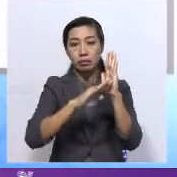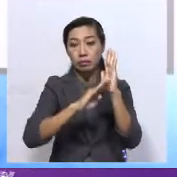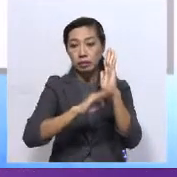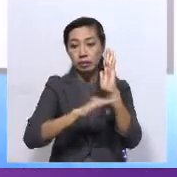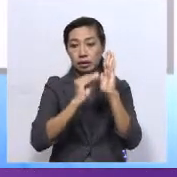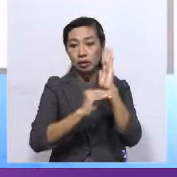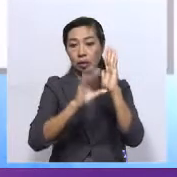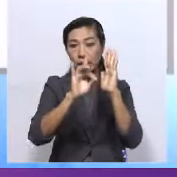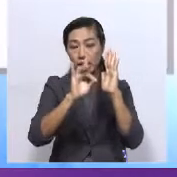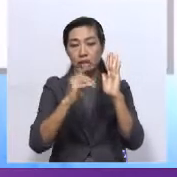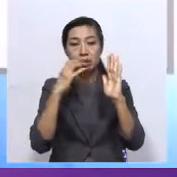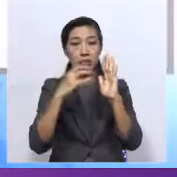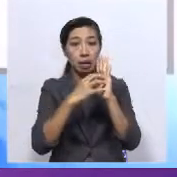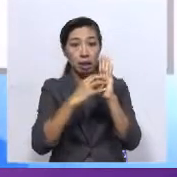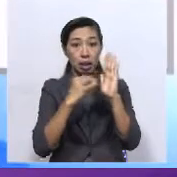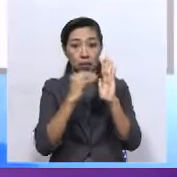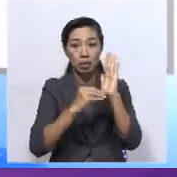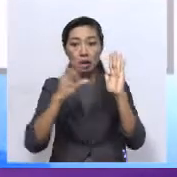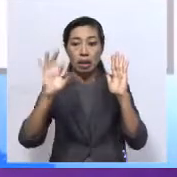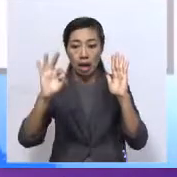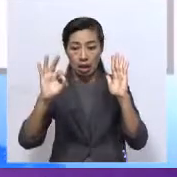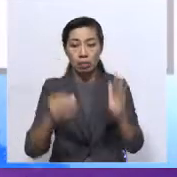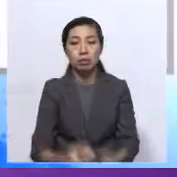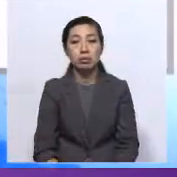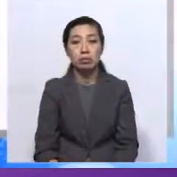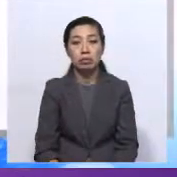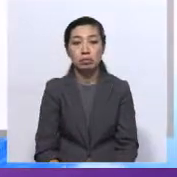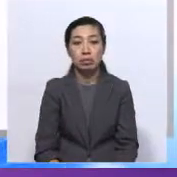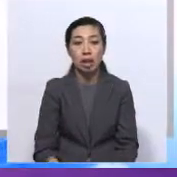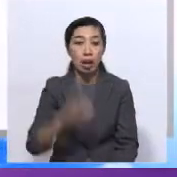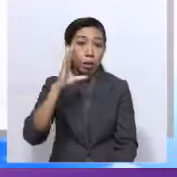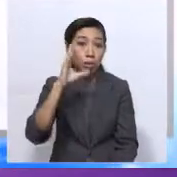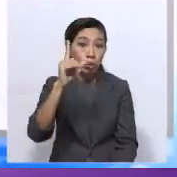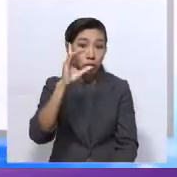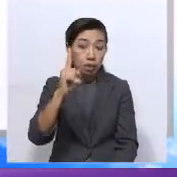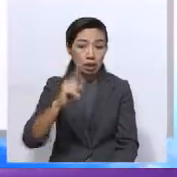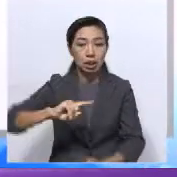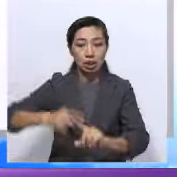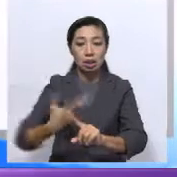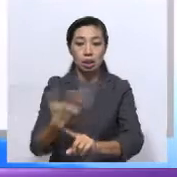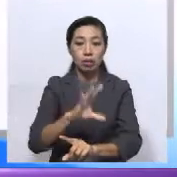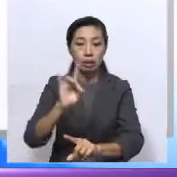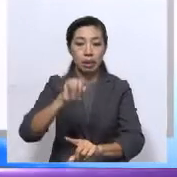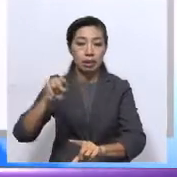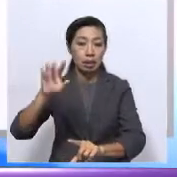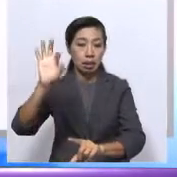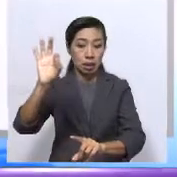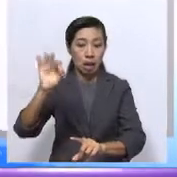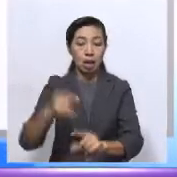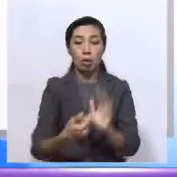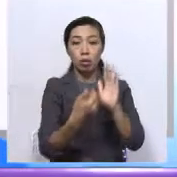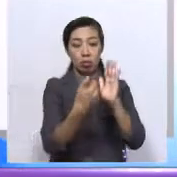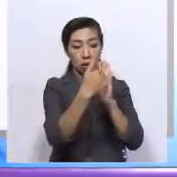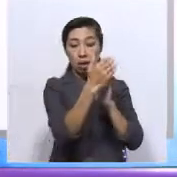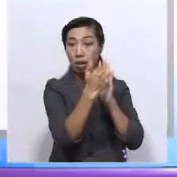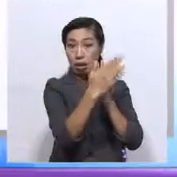วันออก8จังหวัดแล้วก็ภาคกลาง9จังหวัดและสำหรับช่วงวันพรุ่งนี้นะคะวันที่8ถึงวันที่9มีนาคมภาคตะ